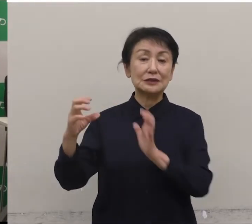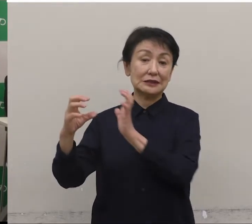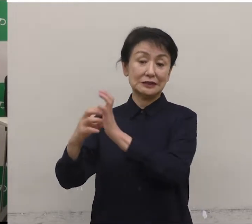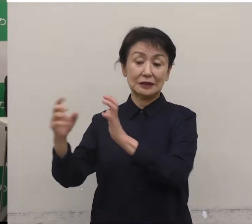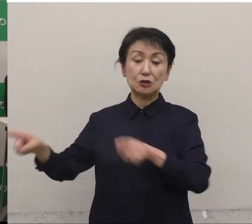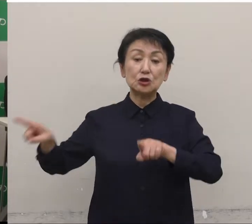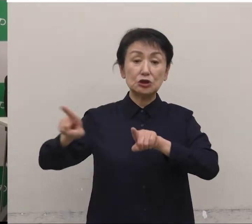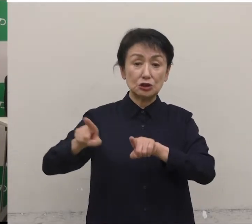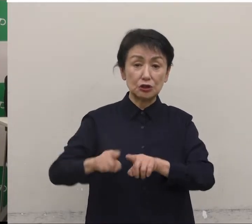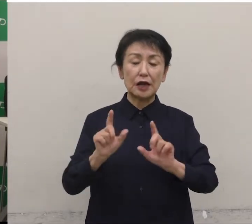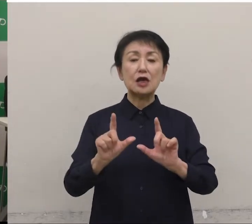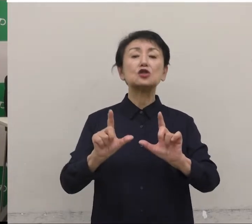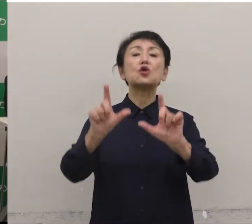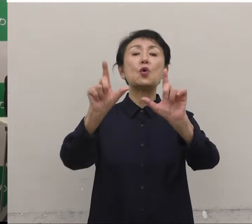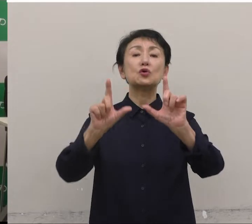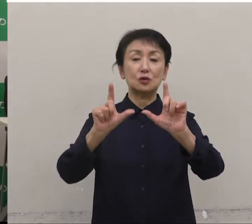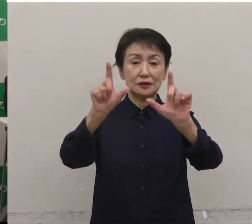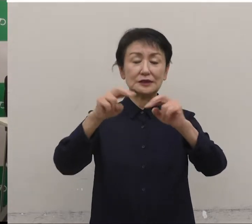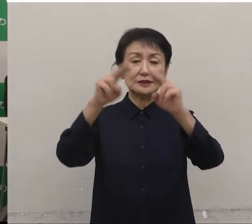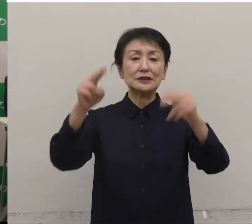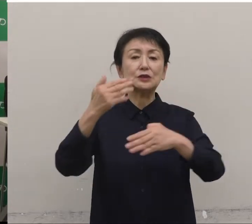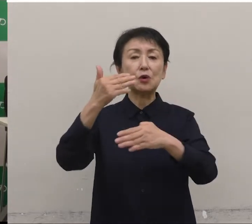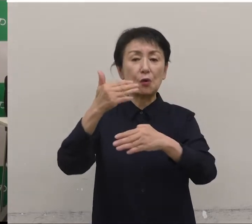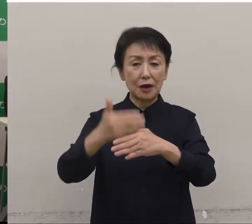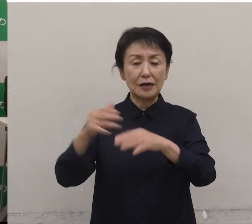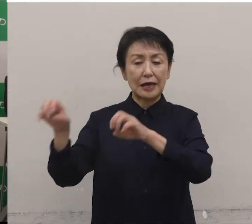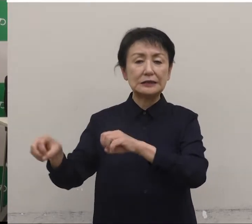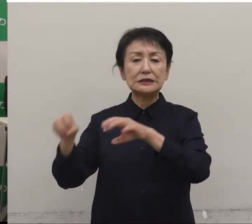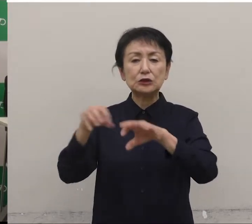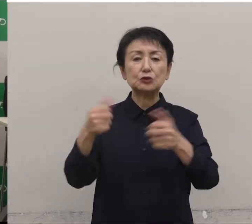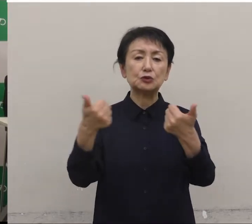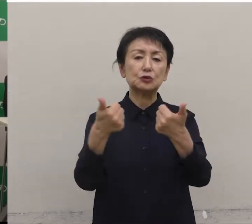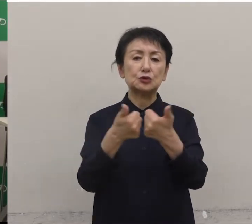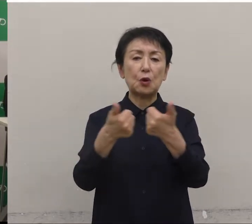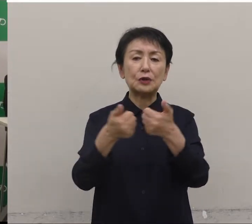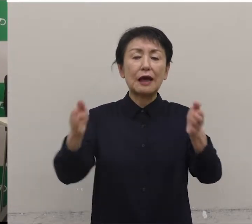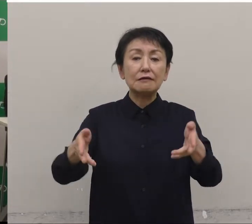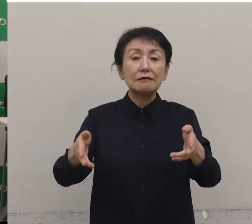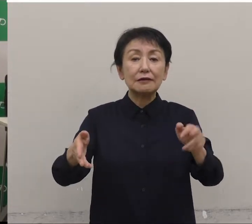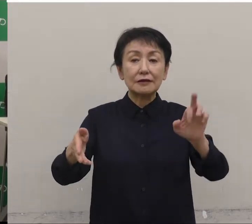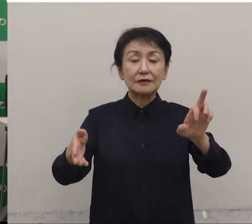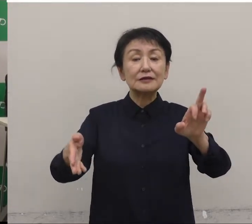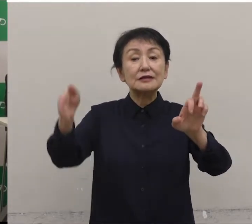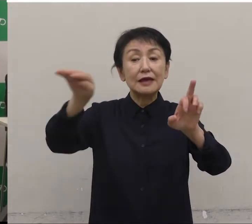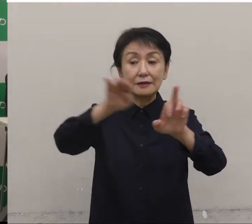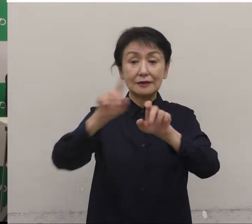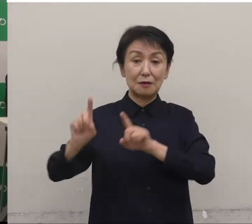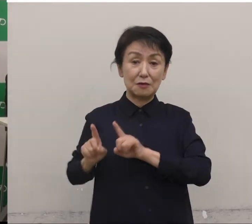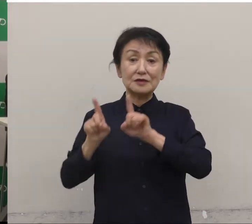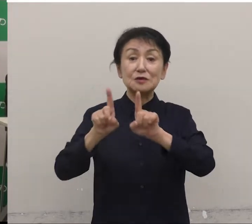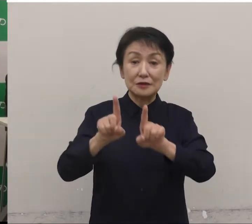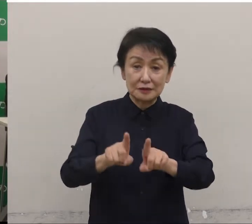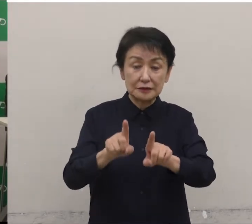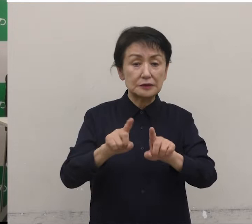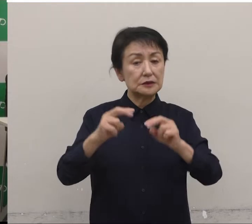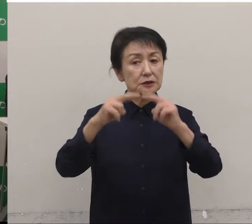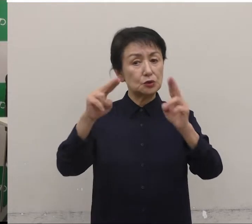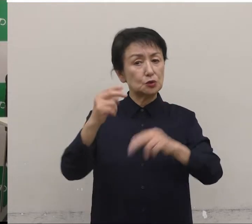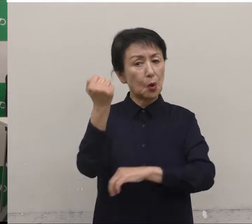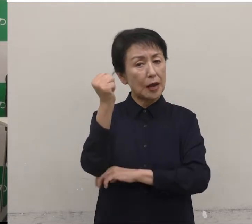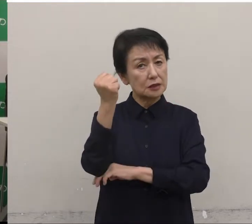町にあります静岡県移住相談センターを訪問しまして、 確かに静岡新聞の方でもです